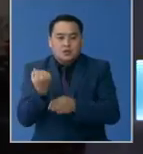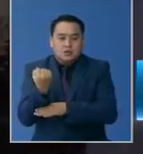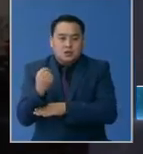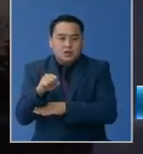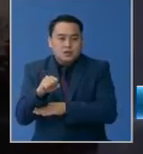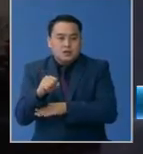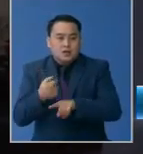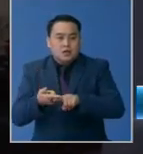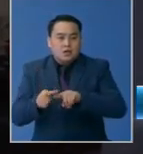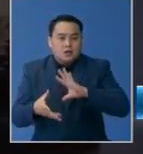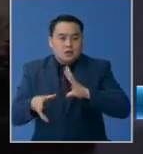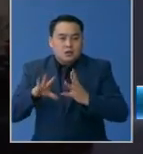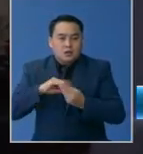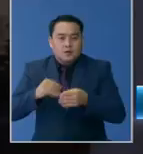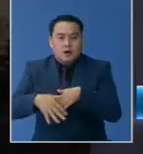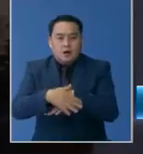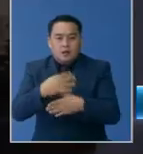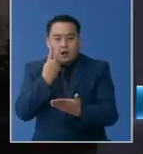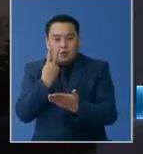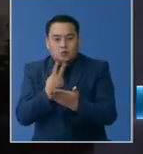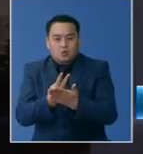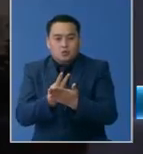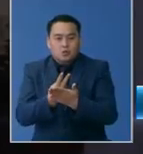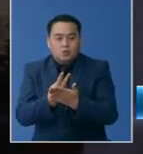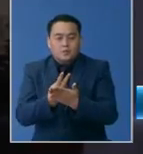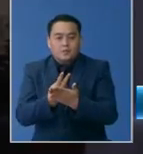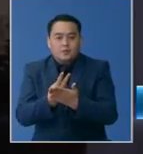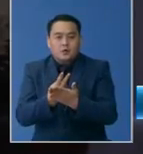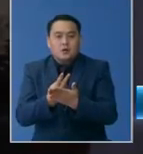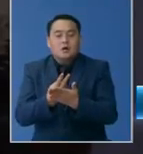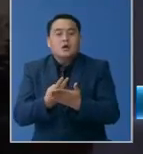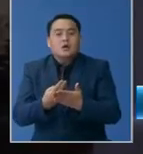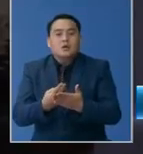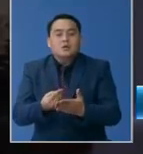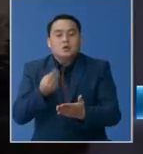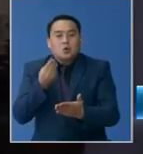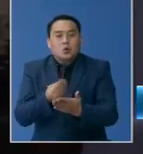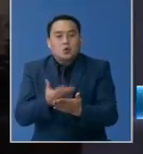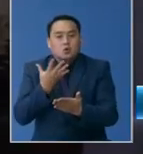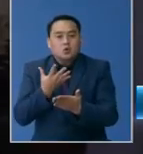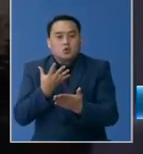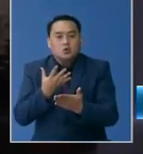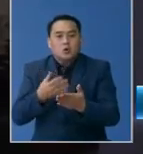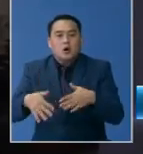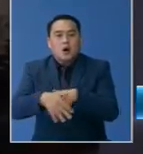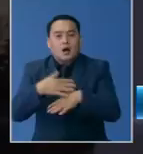бен жемістерін халыққа көрсету, оның ішінде негізгі құндылықтарын халыққа айқындап